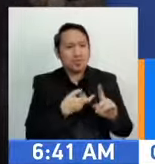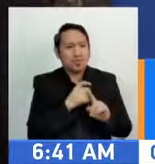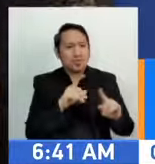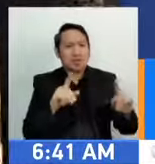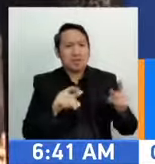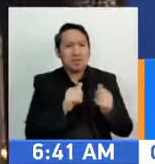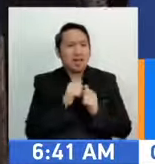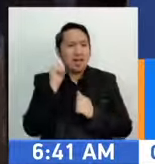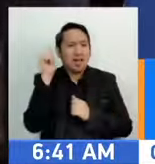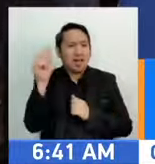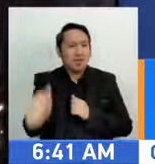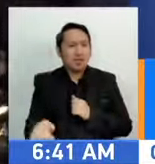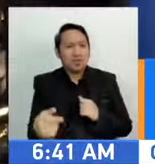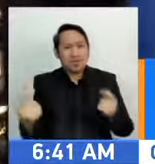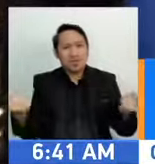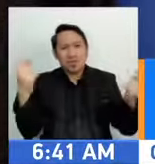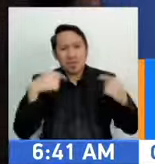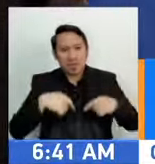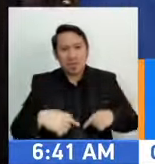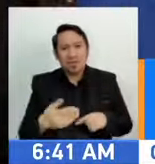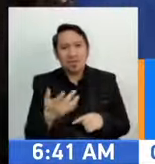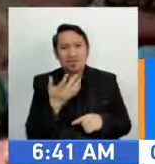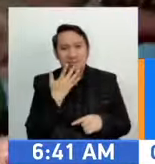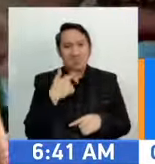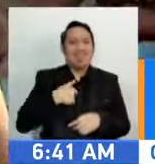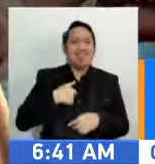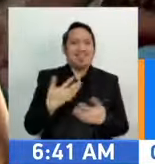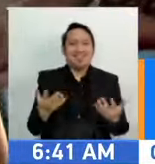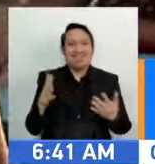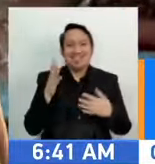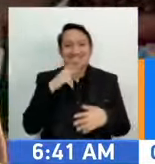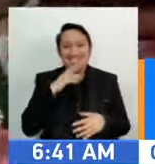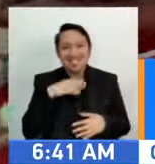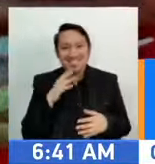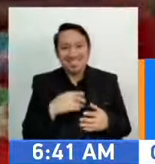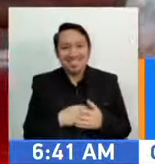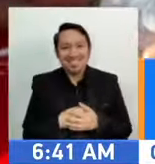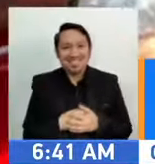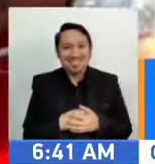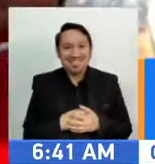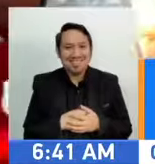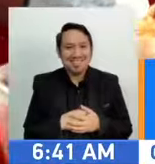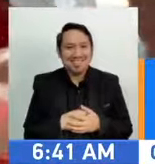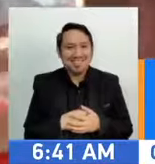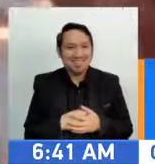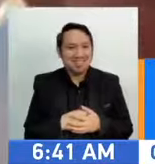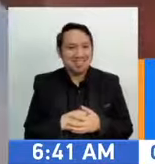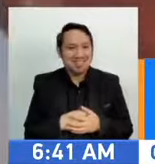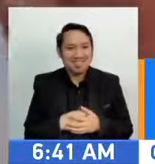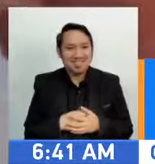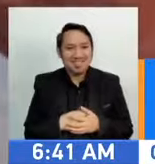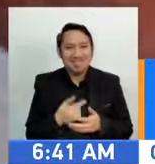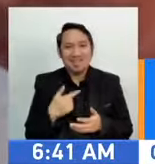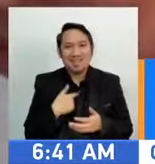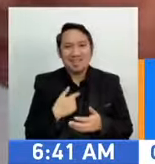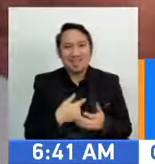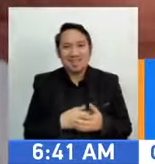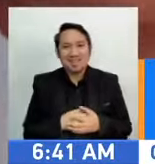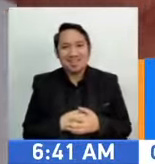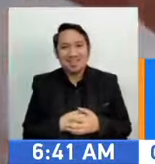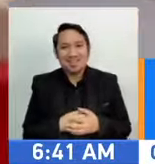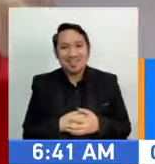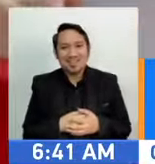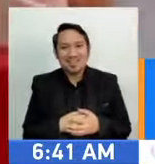lang dito, Liliam, para tikman ako. Mayroon mga, kasi dito talaga mga kumakain. Ay, yung Paris ko pala ang tinitikman